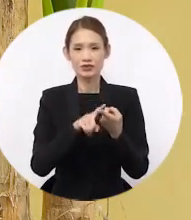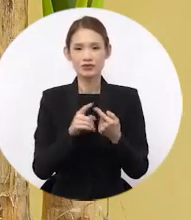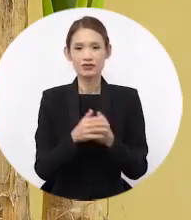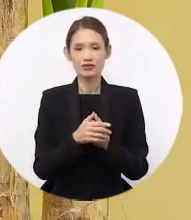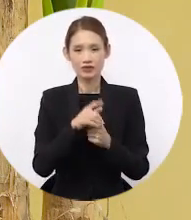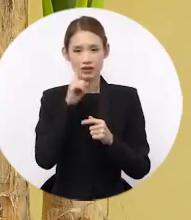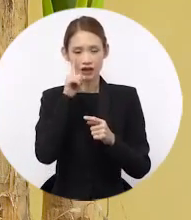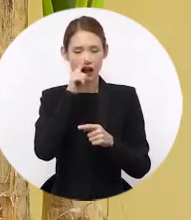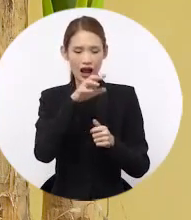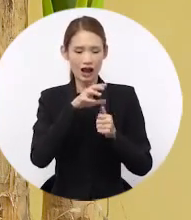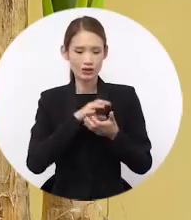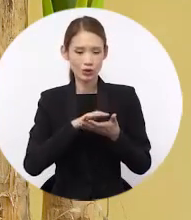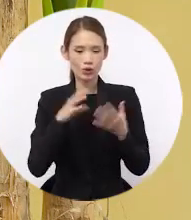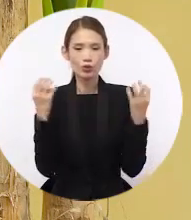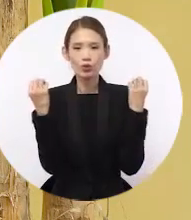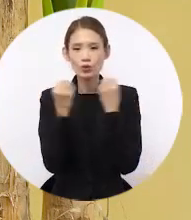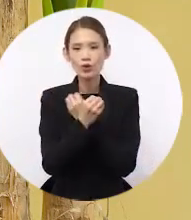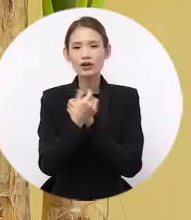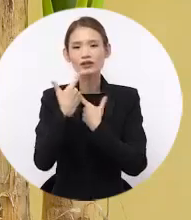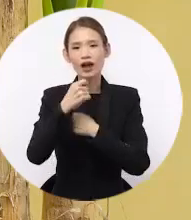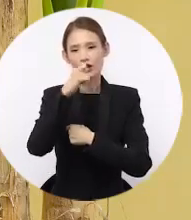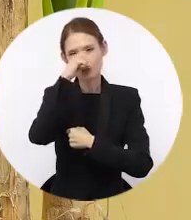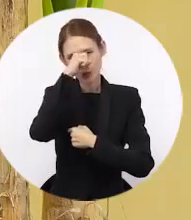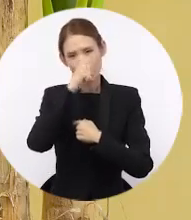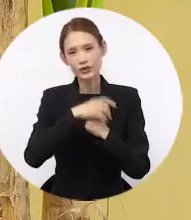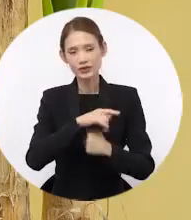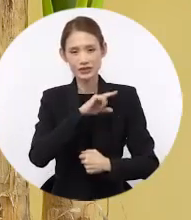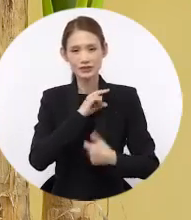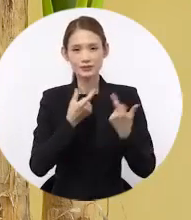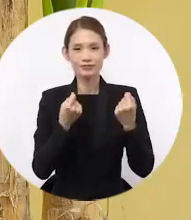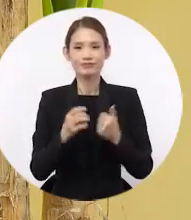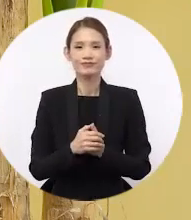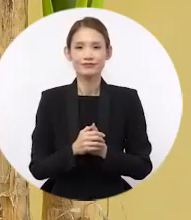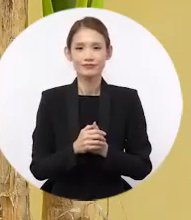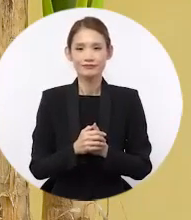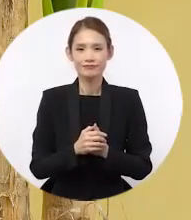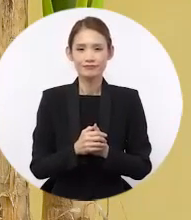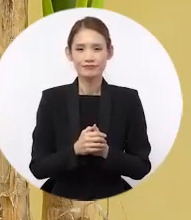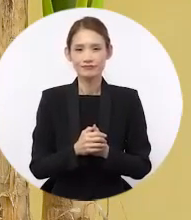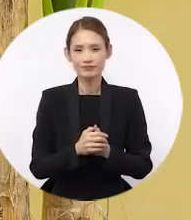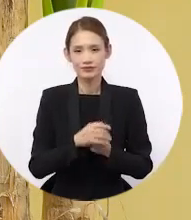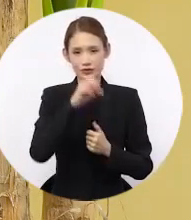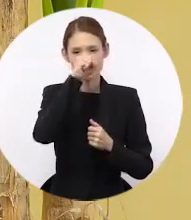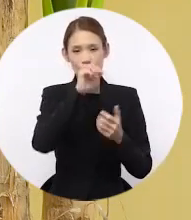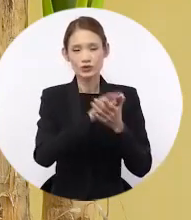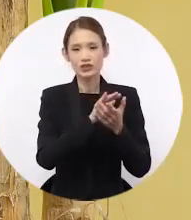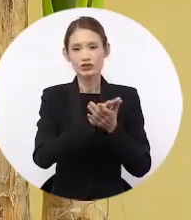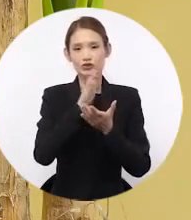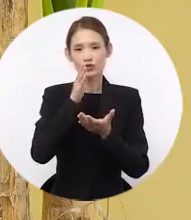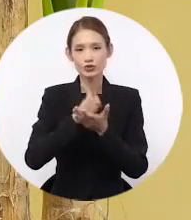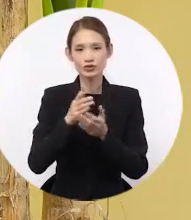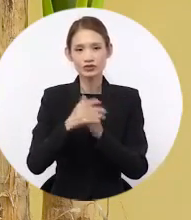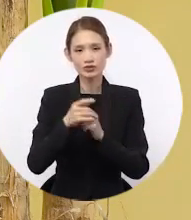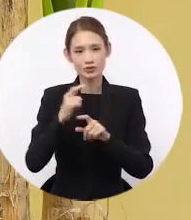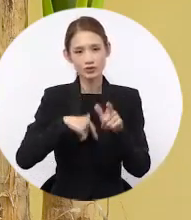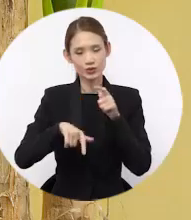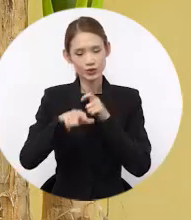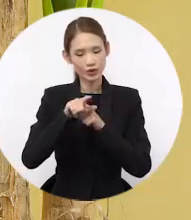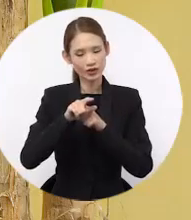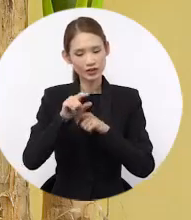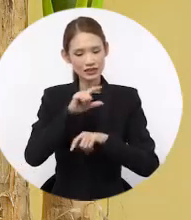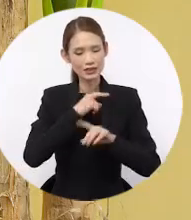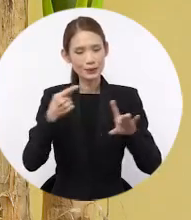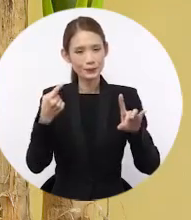이름 자체가 악용되거나 오해를 불러일으키기 딱 좋은 네이밍인 것 같아요. 그렇기 때문에 좋은 친구 말고 조금